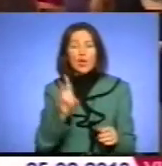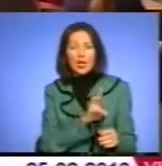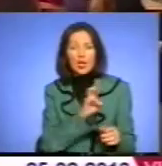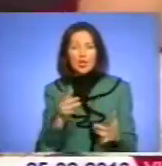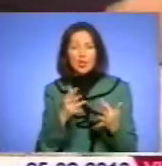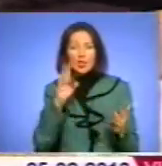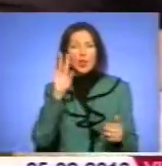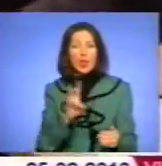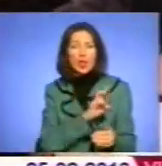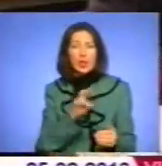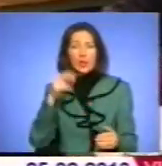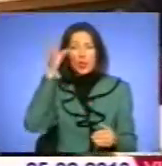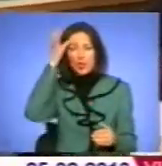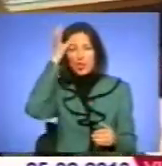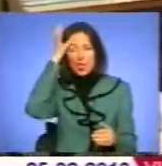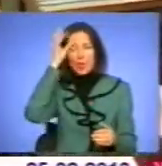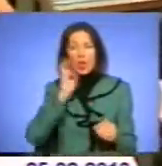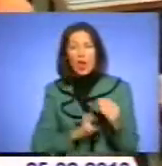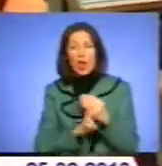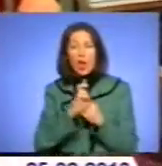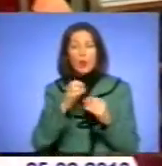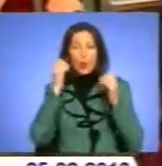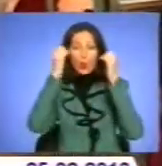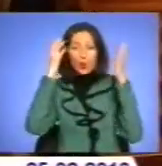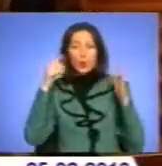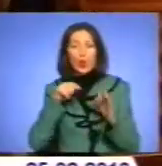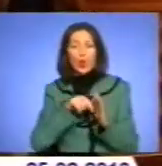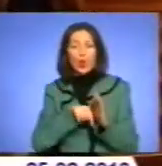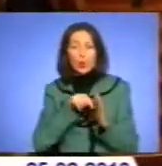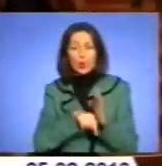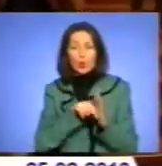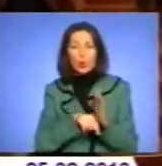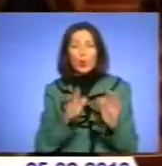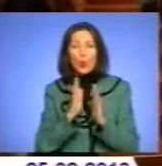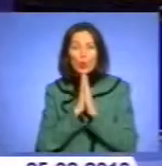вченнями, храмовою культурою, сутністю молитов, поведінки в храмах.